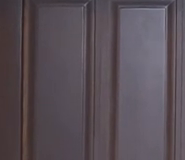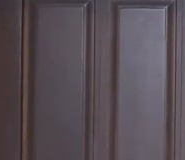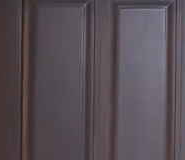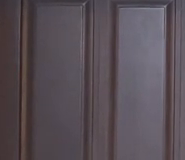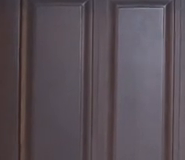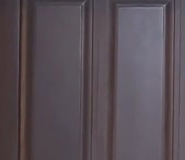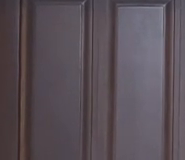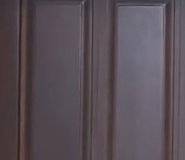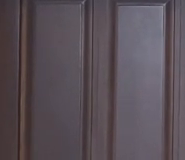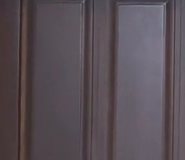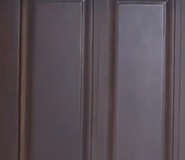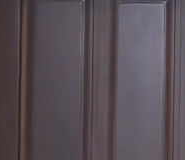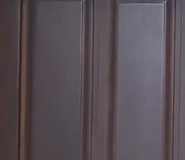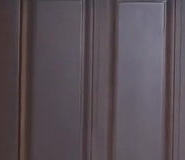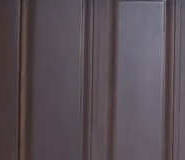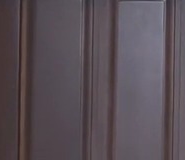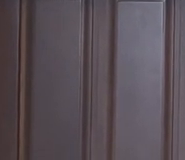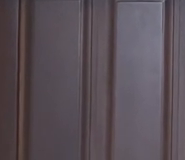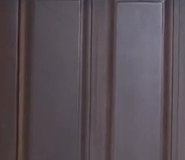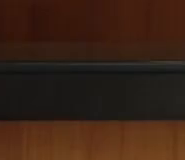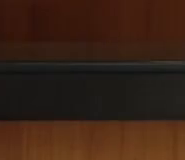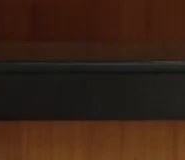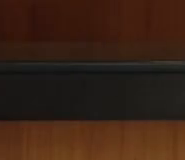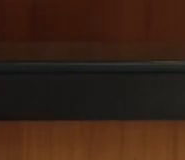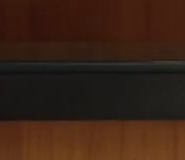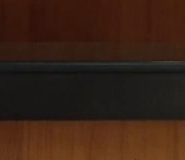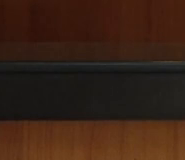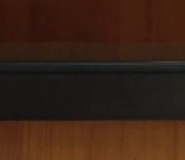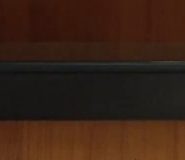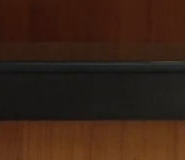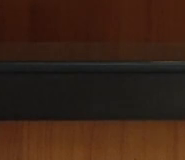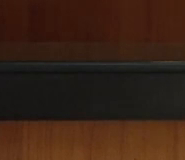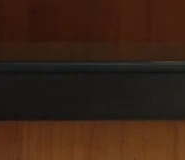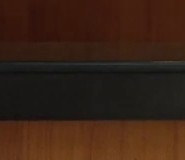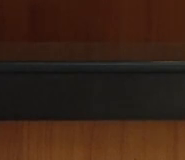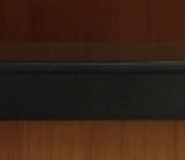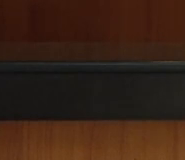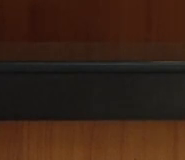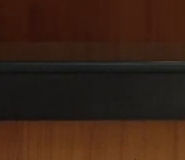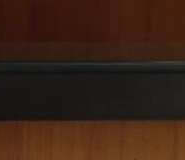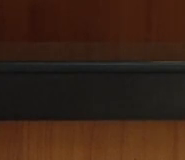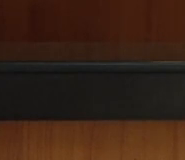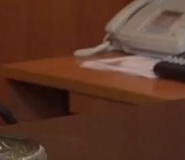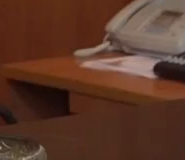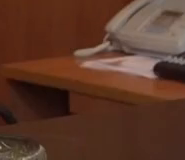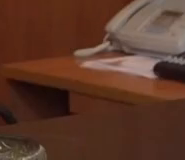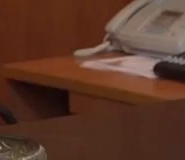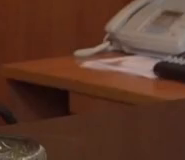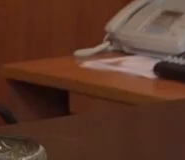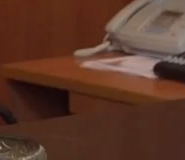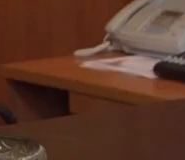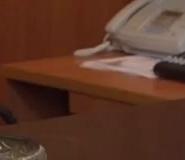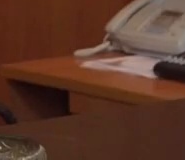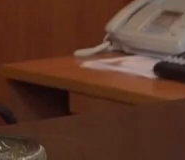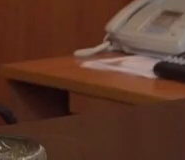layanan pengadilan. Aplikasi SIATA luar biasa. Dalam rangka pembangunan zona integritas,